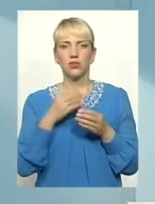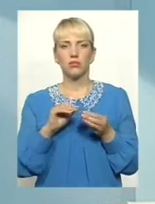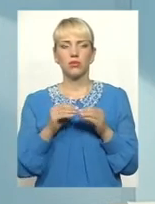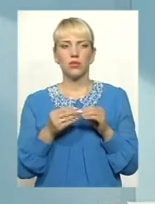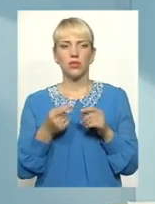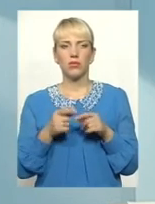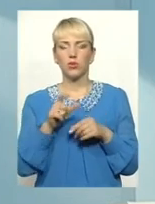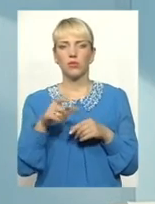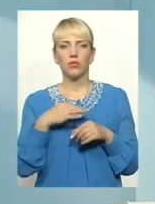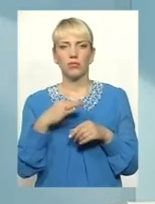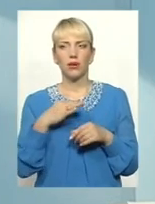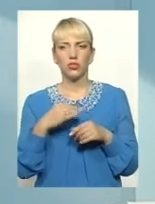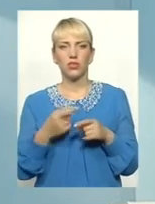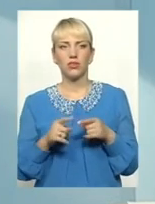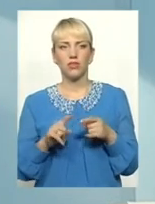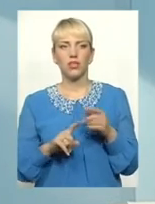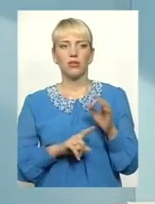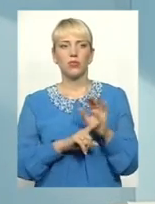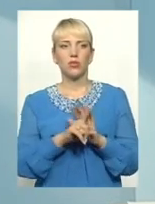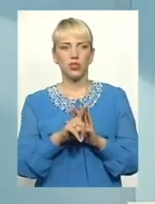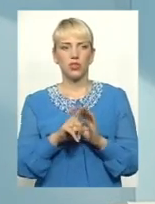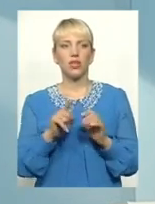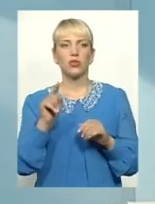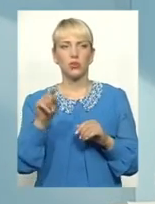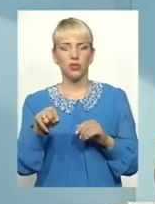це байдуже. І вони починають тоді